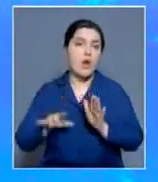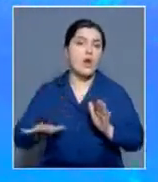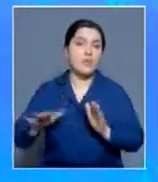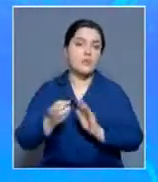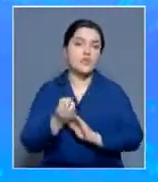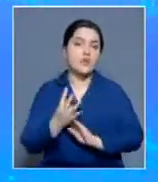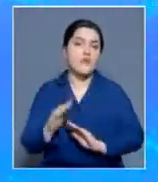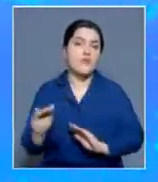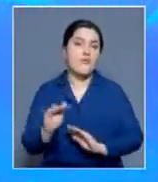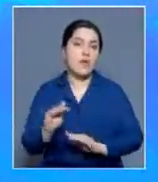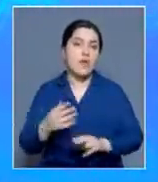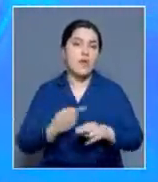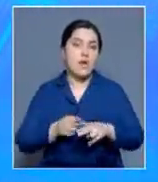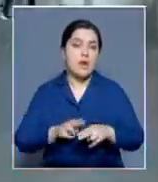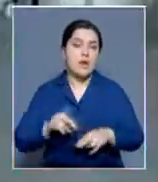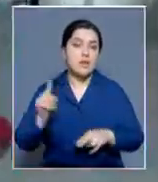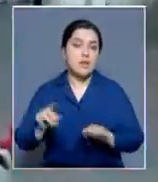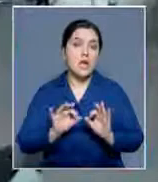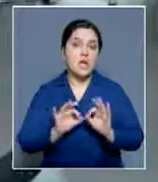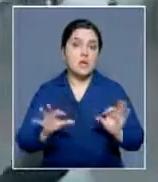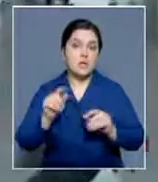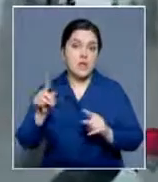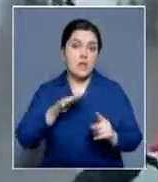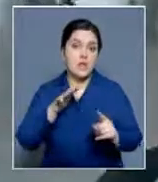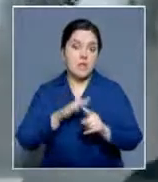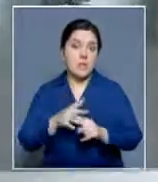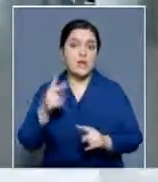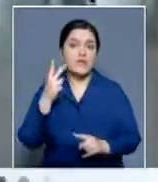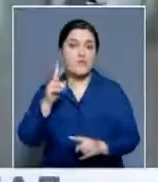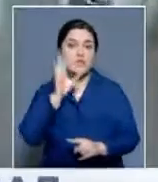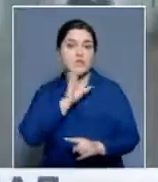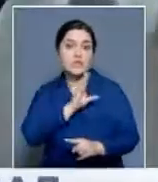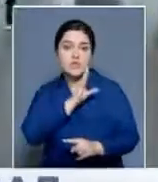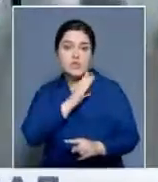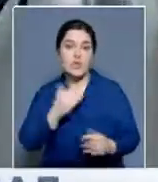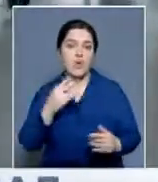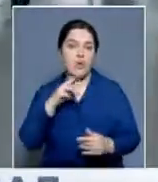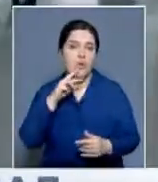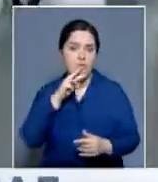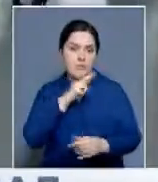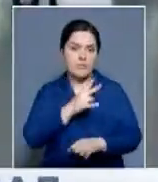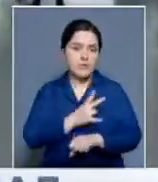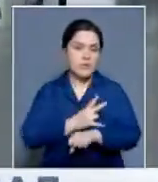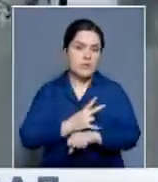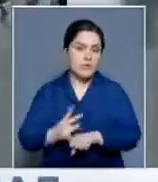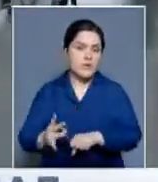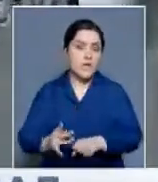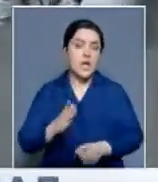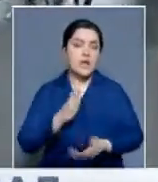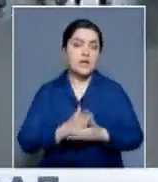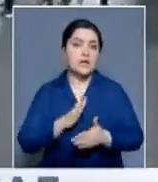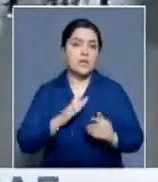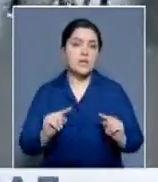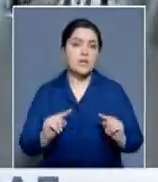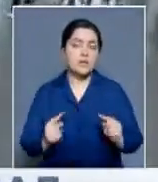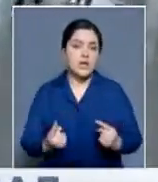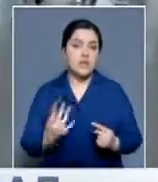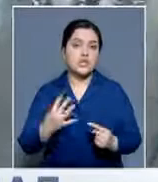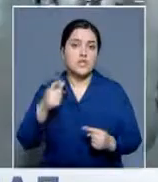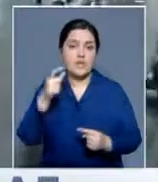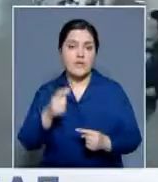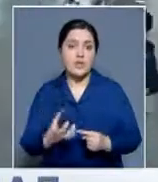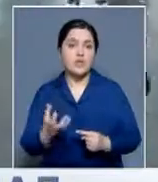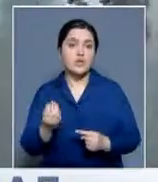14 февраля. Полиция полагает, что на него напали две женщины, применившие какое-то ядовитое вещество. По этому делу были задержаны